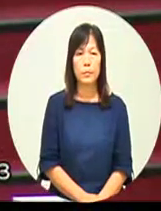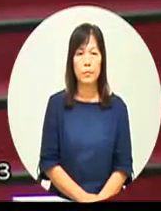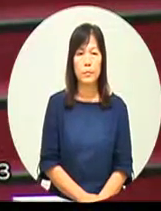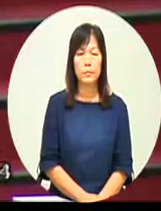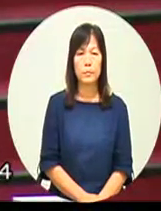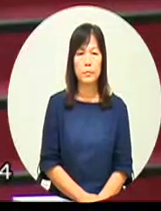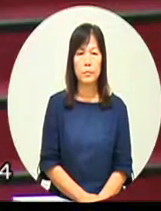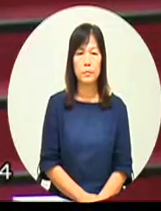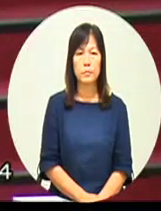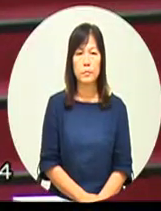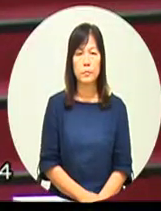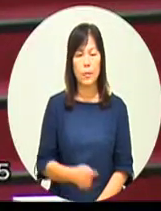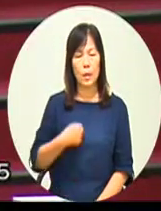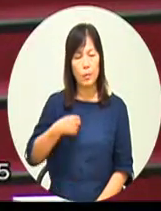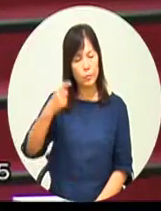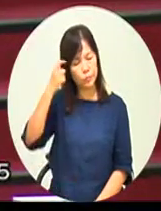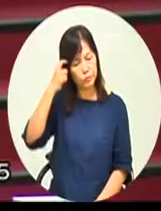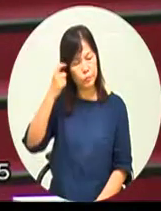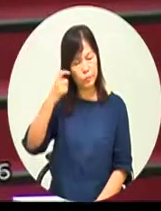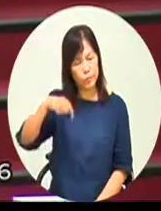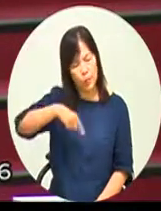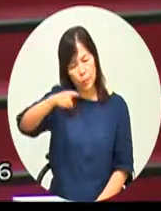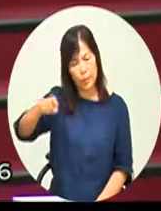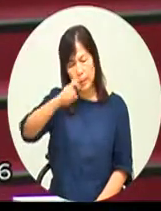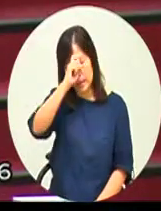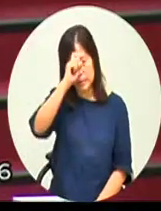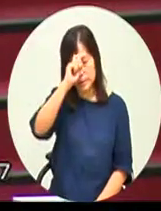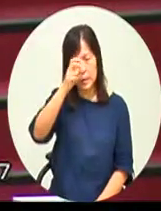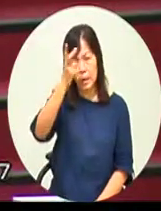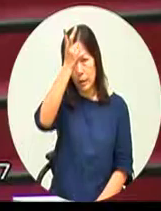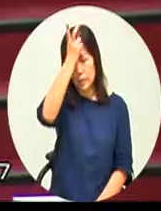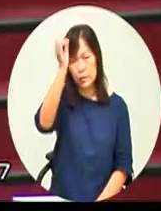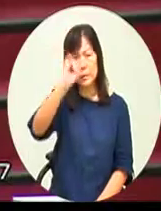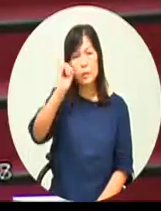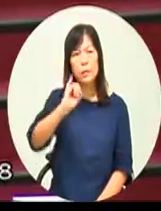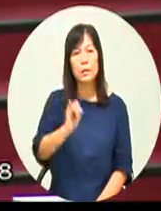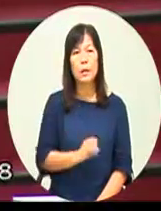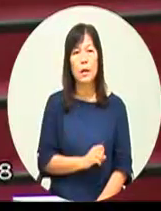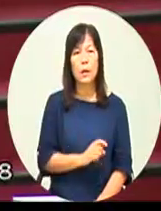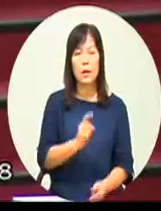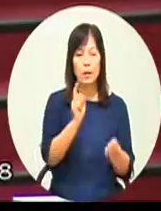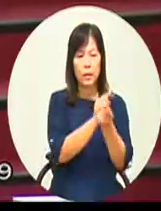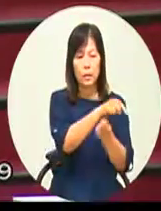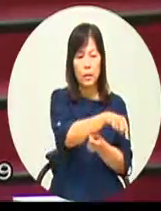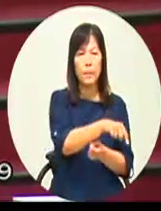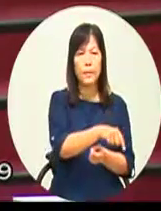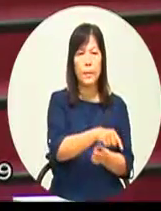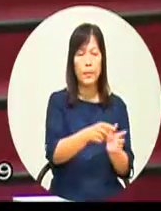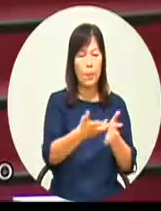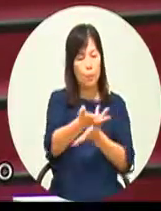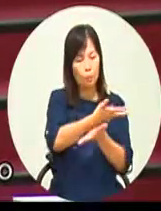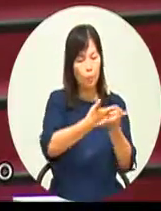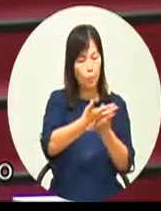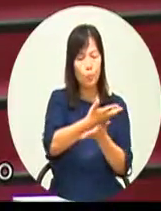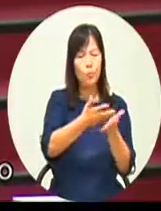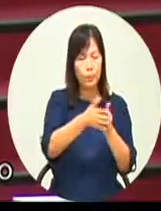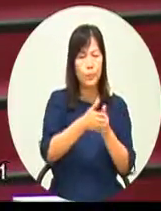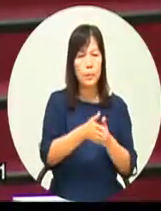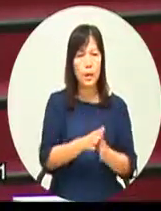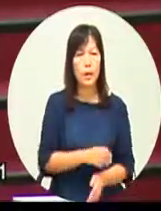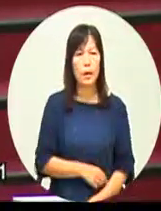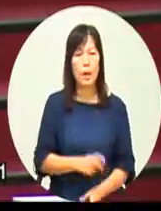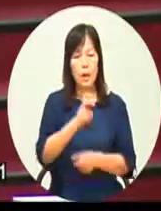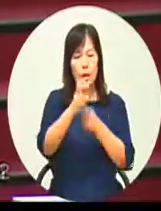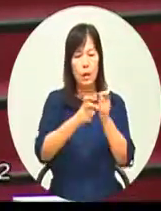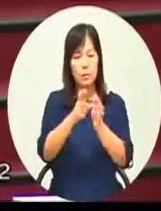那么我们也希望观光局长能够跟贸管处啊沟通，20年